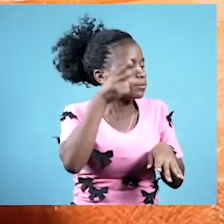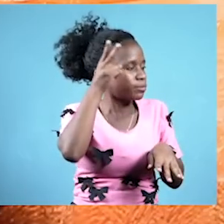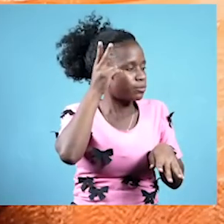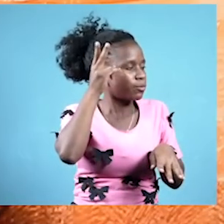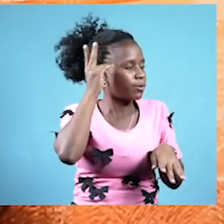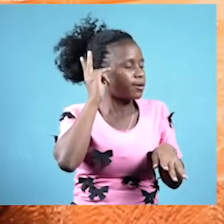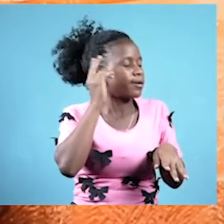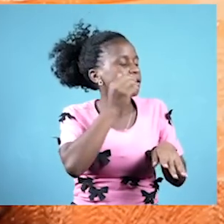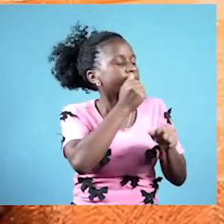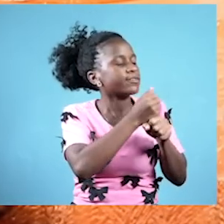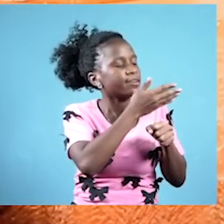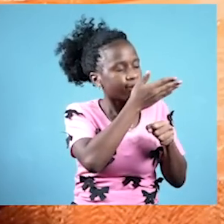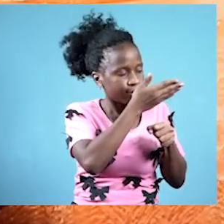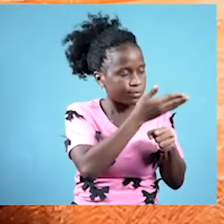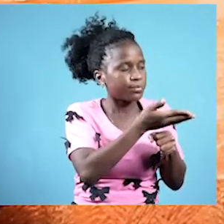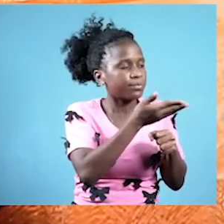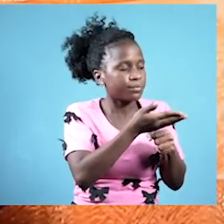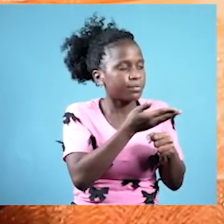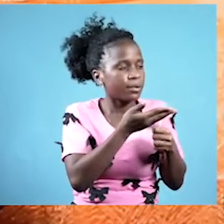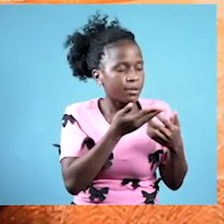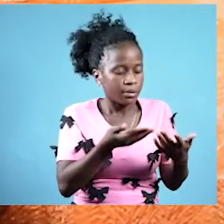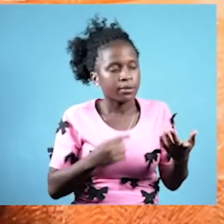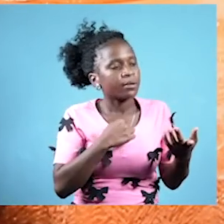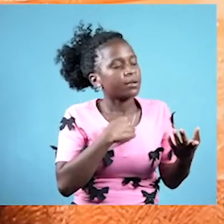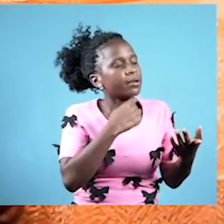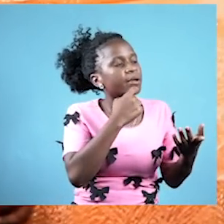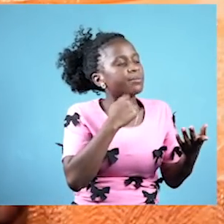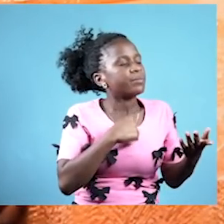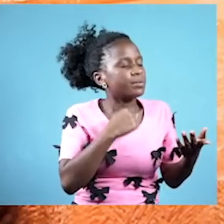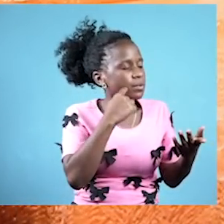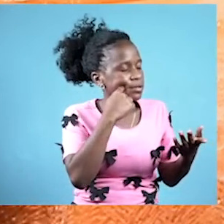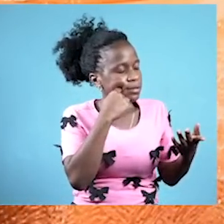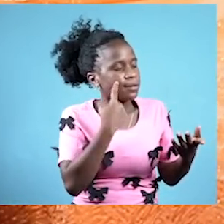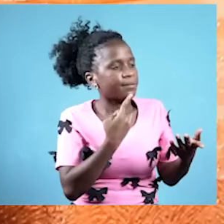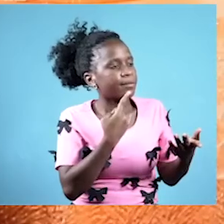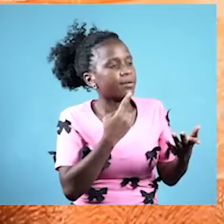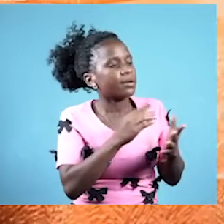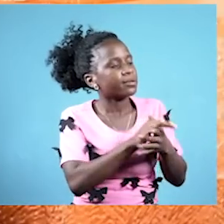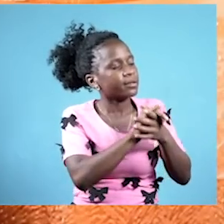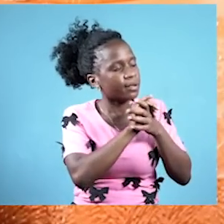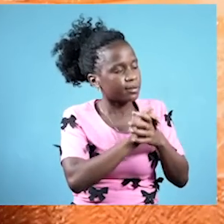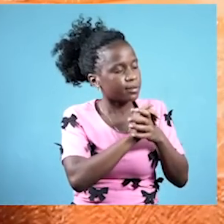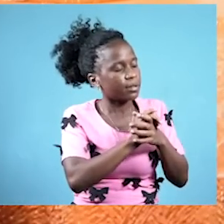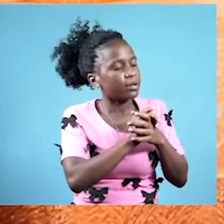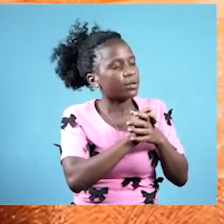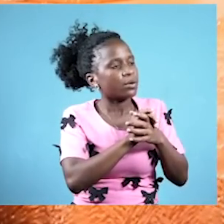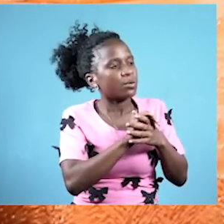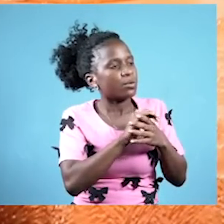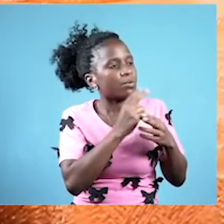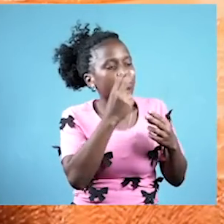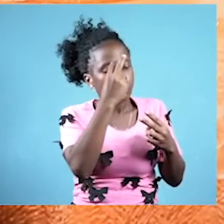pia ametumikia Chama cha Mapinduzi na kabla hapo TANU. Mimi ni Stanislaus Lambert, asante kwa kutazama kutoka